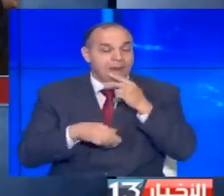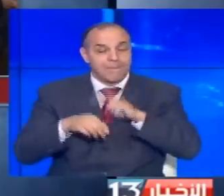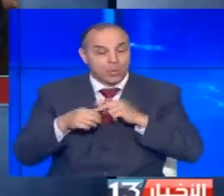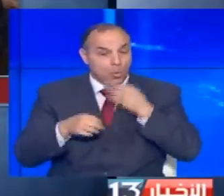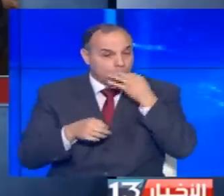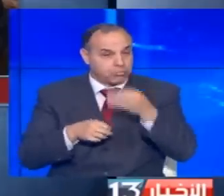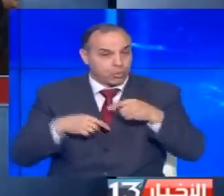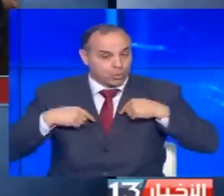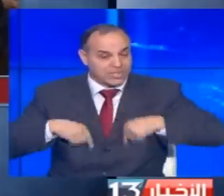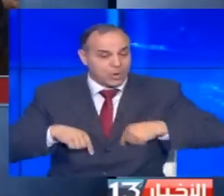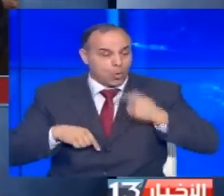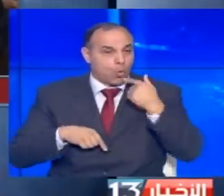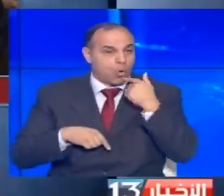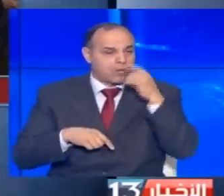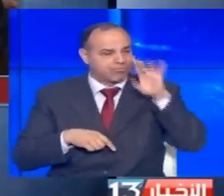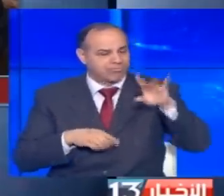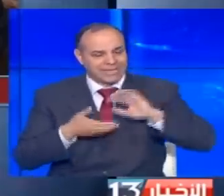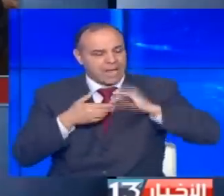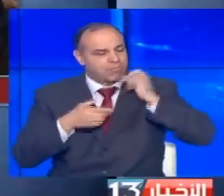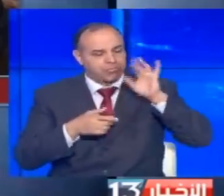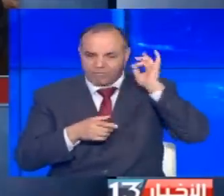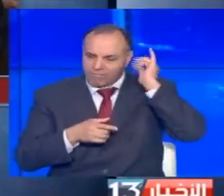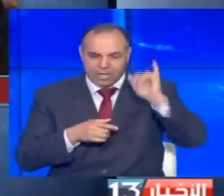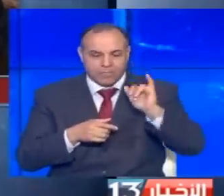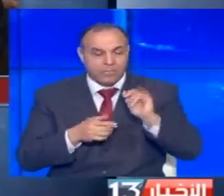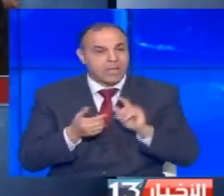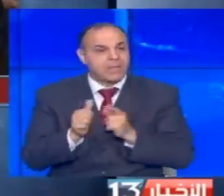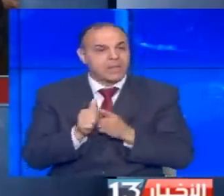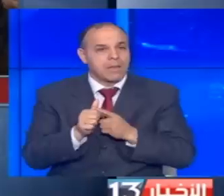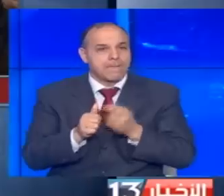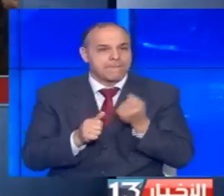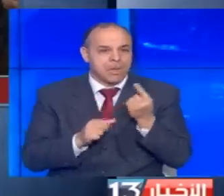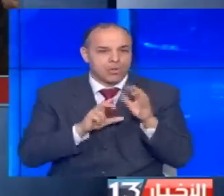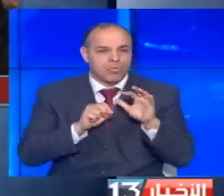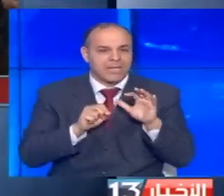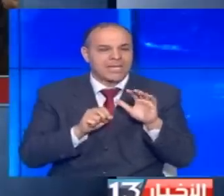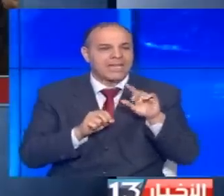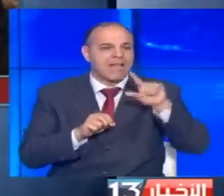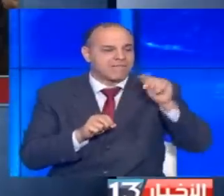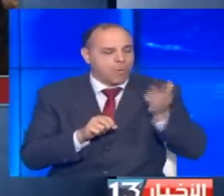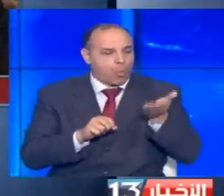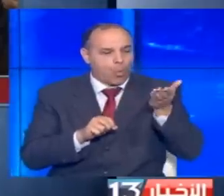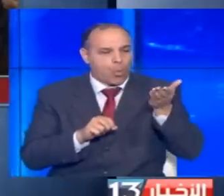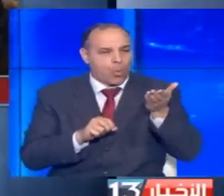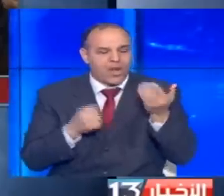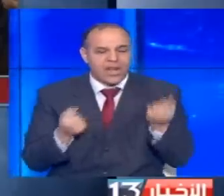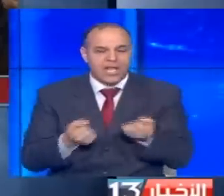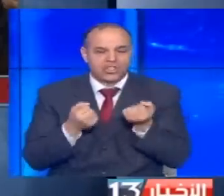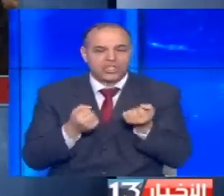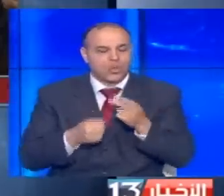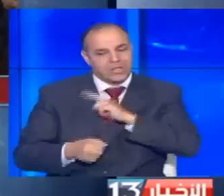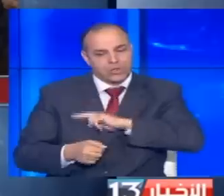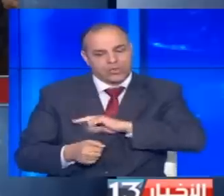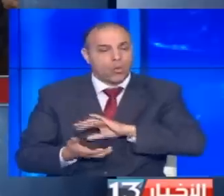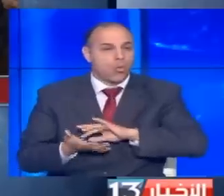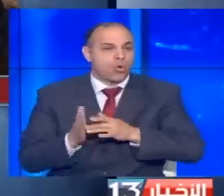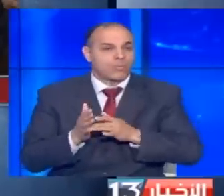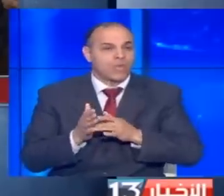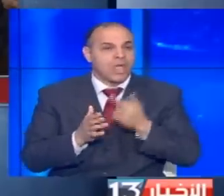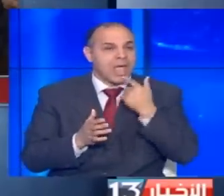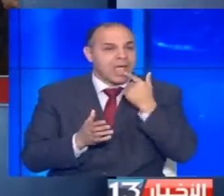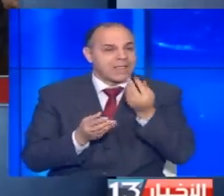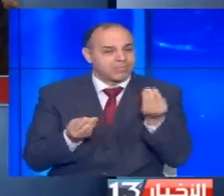مقترحات الحكومه التي رفضها الاتحاد تمثلت في مائه وثمانين دينار وشملت الناشطين والمتقاعدين وتتضمن